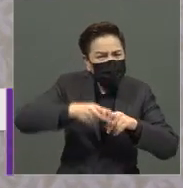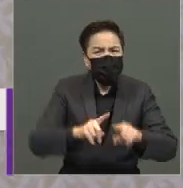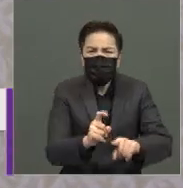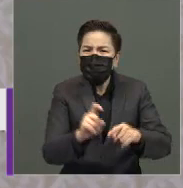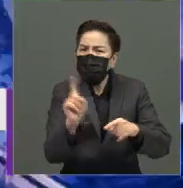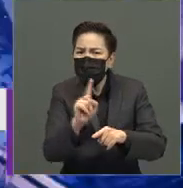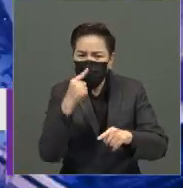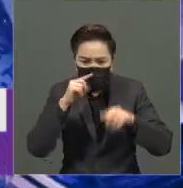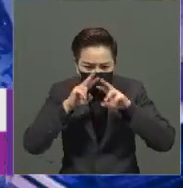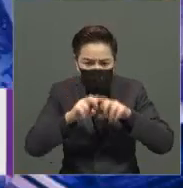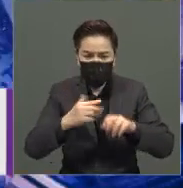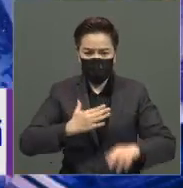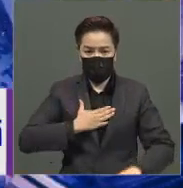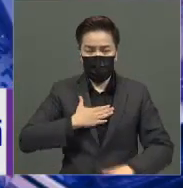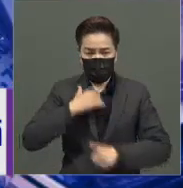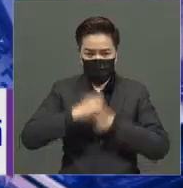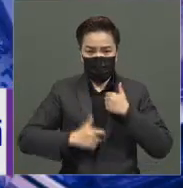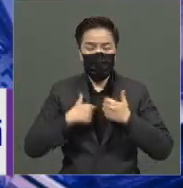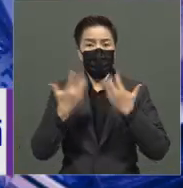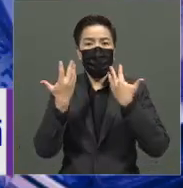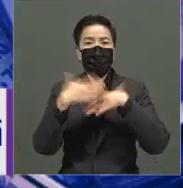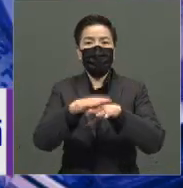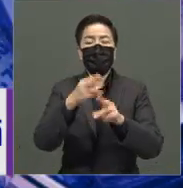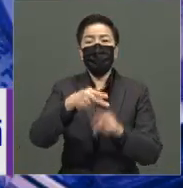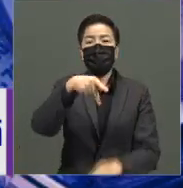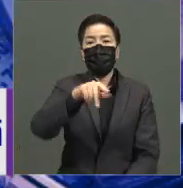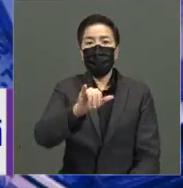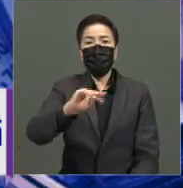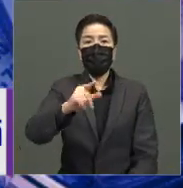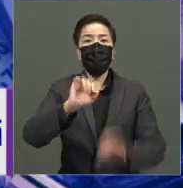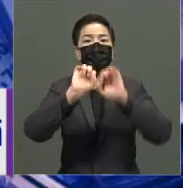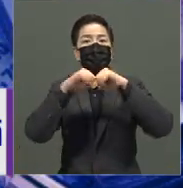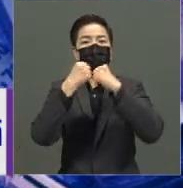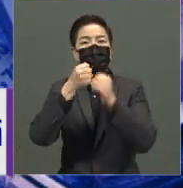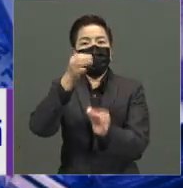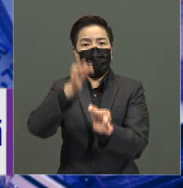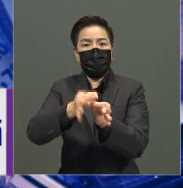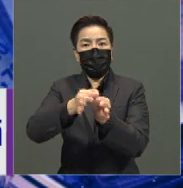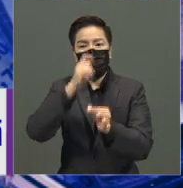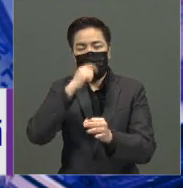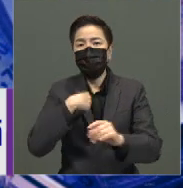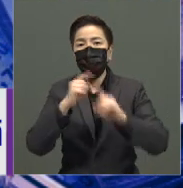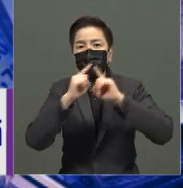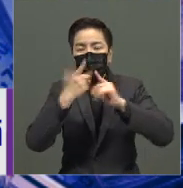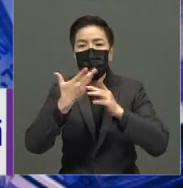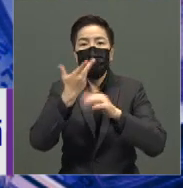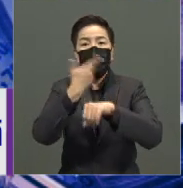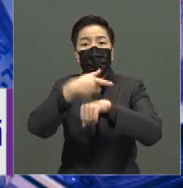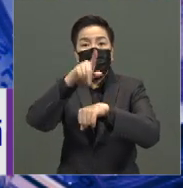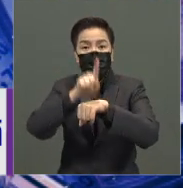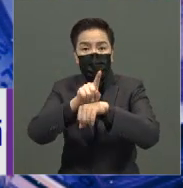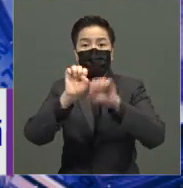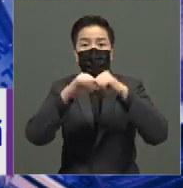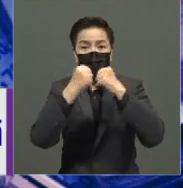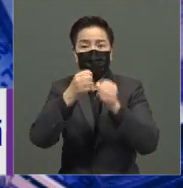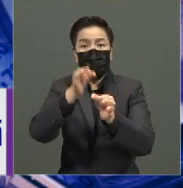ส่วนตัวก็มีการประสานตัวอย่างนายพยงค์ศรีวณิชนะคะประธานสมาคมธนาคารใครนะคะซึ่งประธานสมาคม